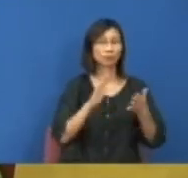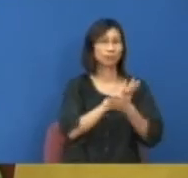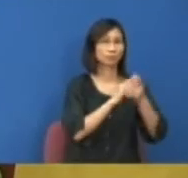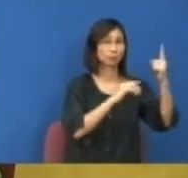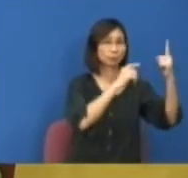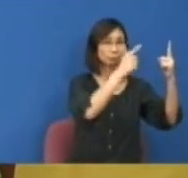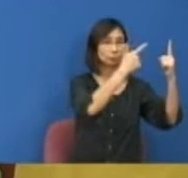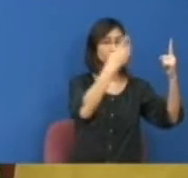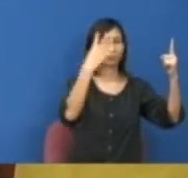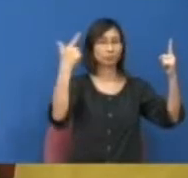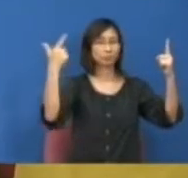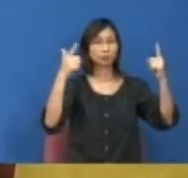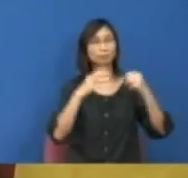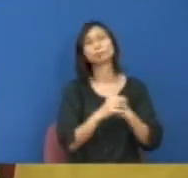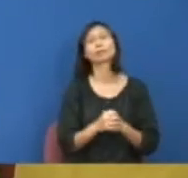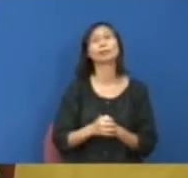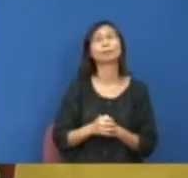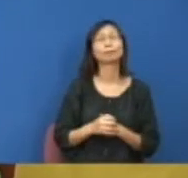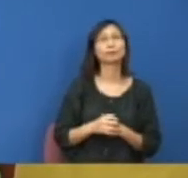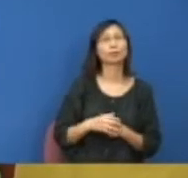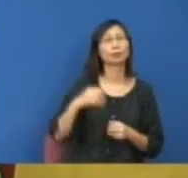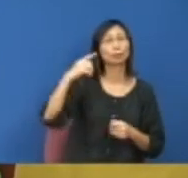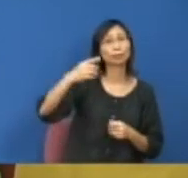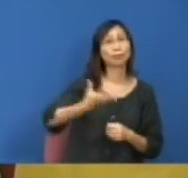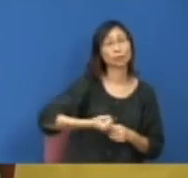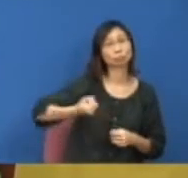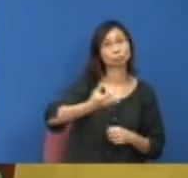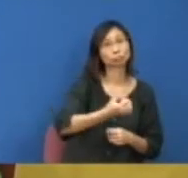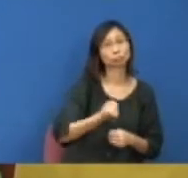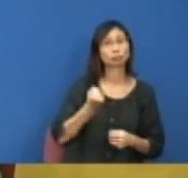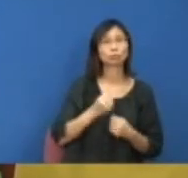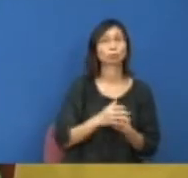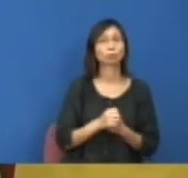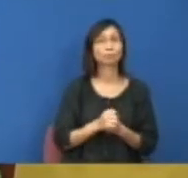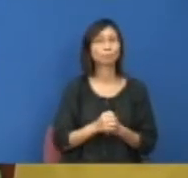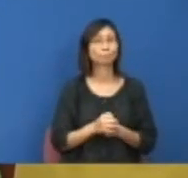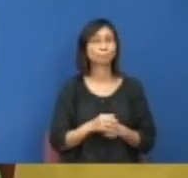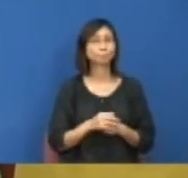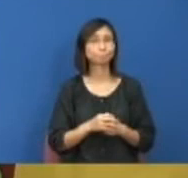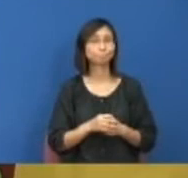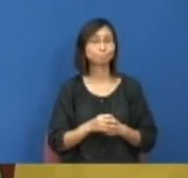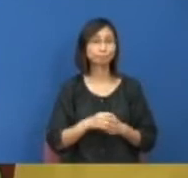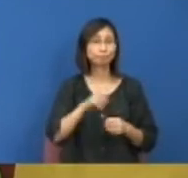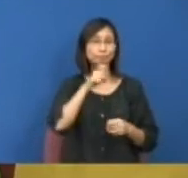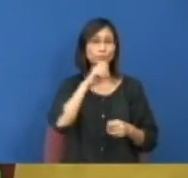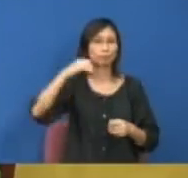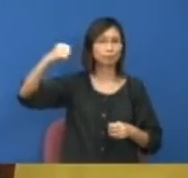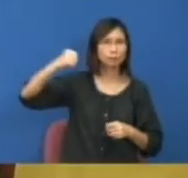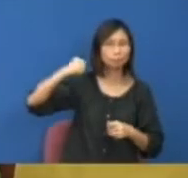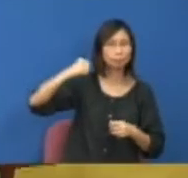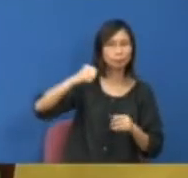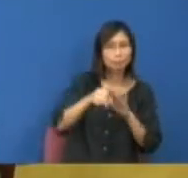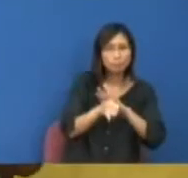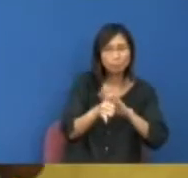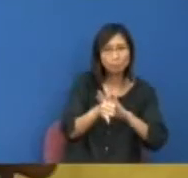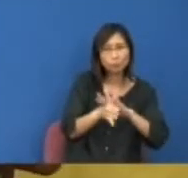即剛這個奧地利的即照住背景之下的那些即勢力暫時撤退之餘，